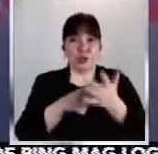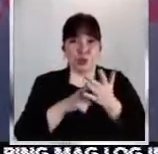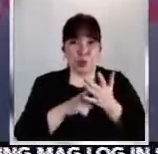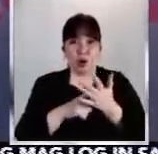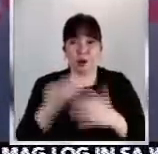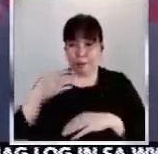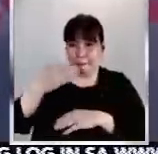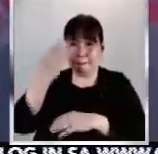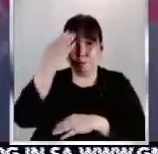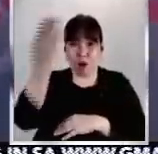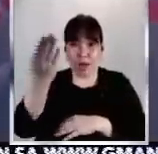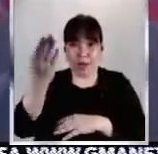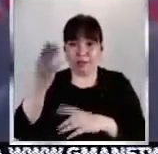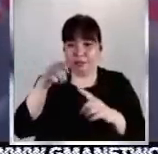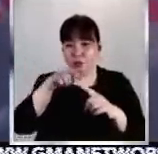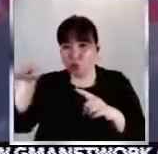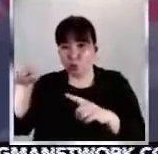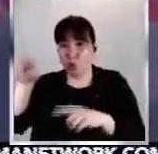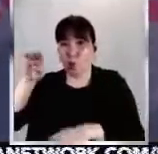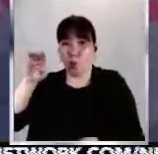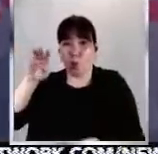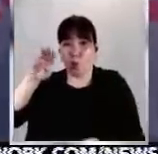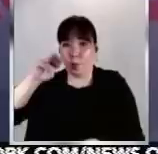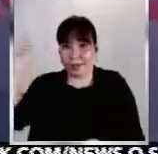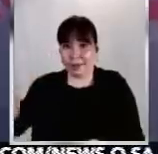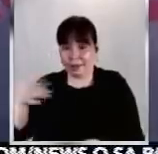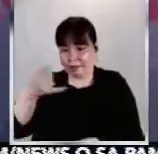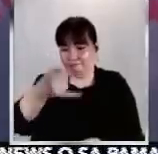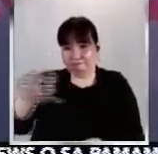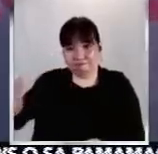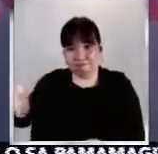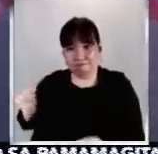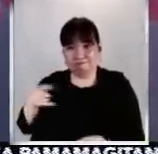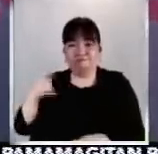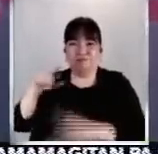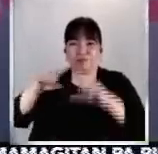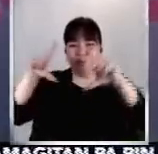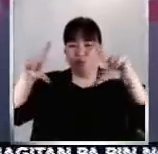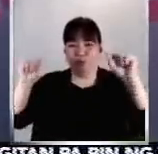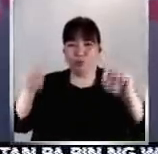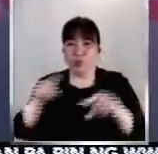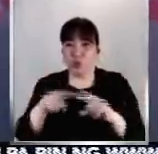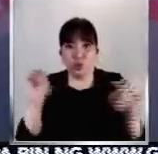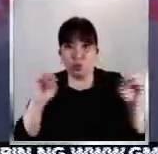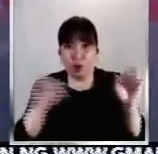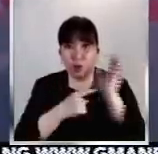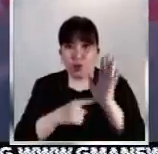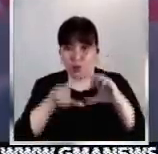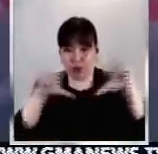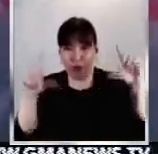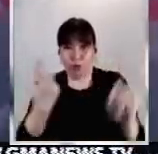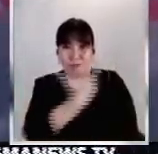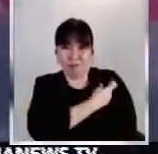pa Metro Manila ang vaccination card. Yung mga walang maipakita, pinababalik sa pinanggalingan. Kaya apela ngayon ng pulisya sa mga